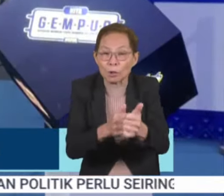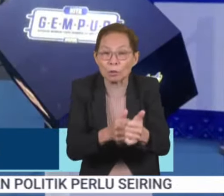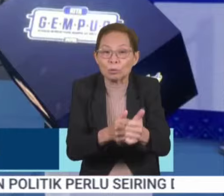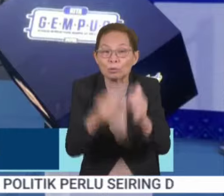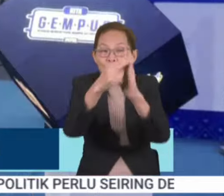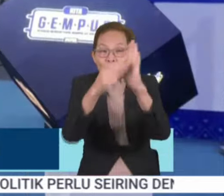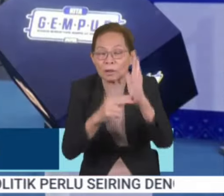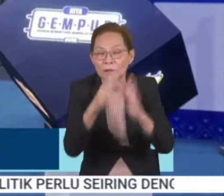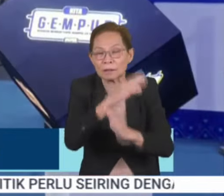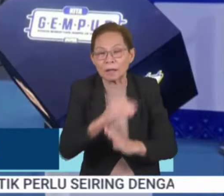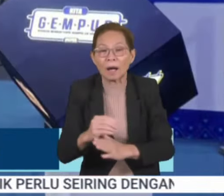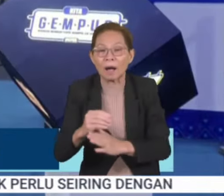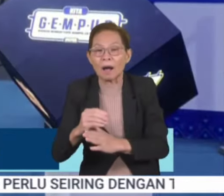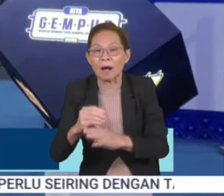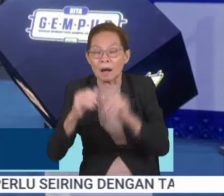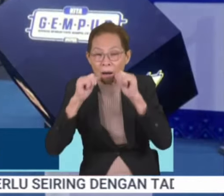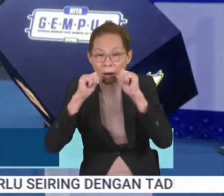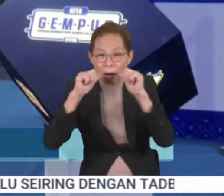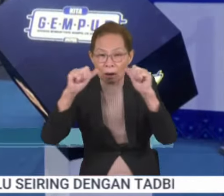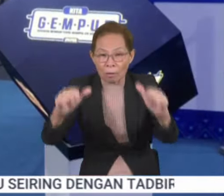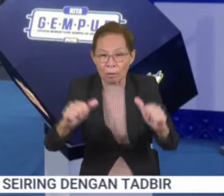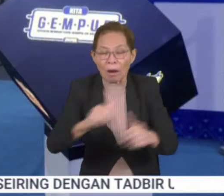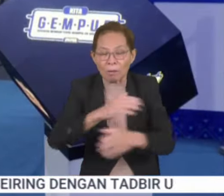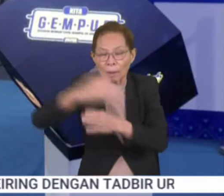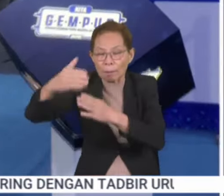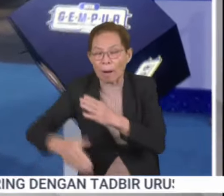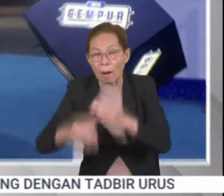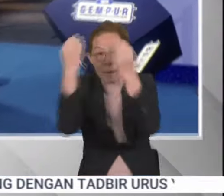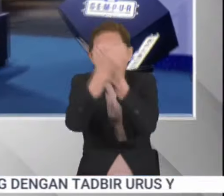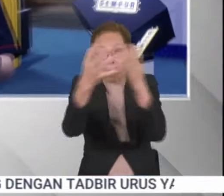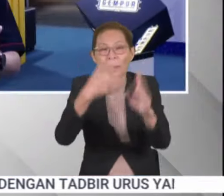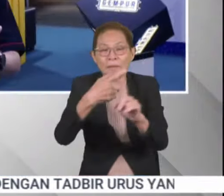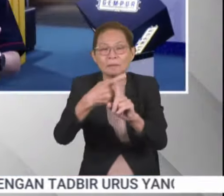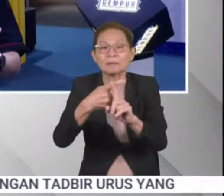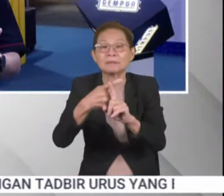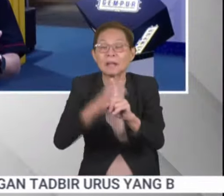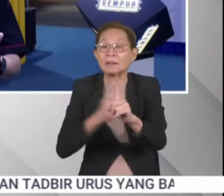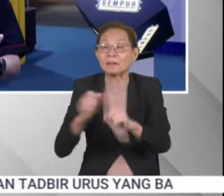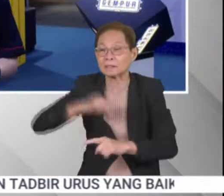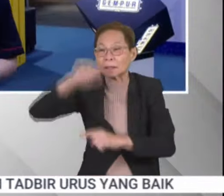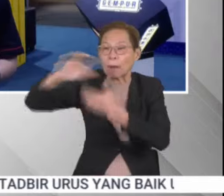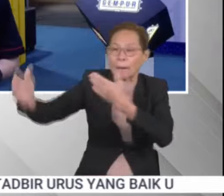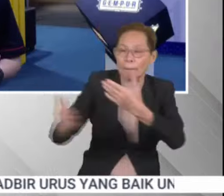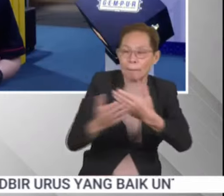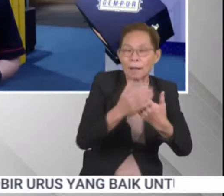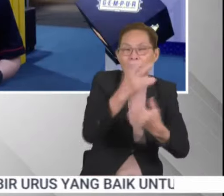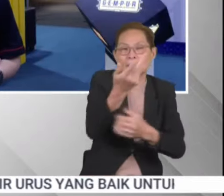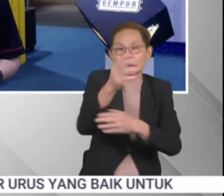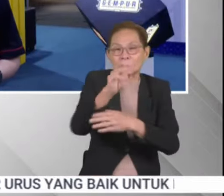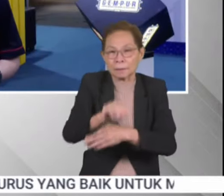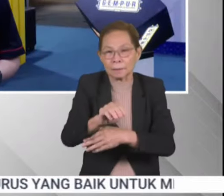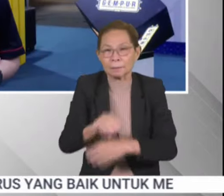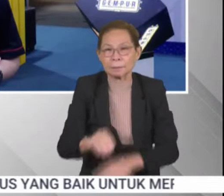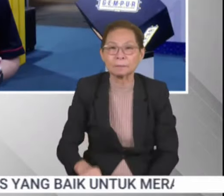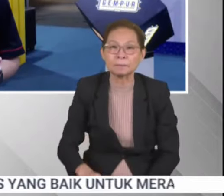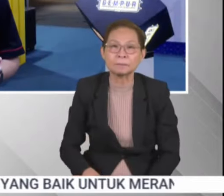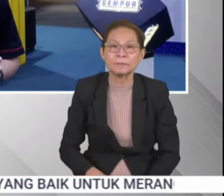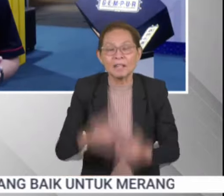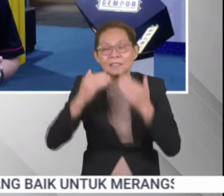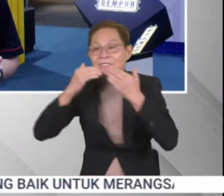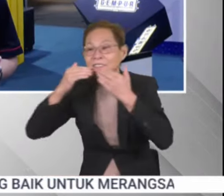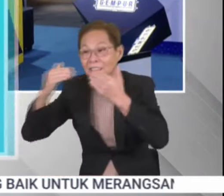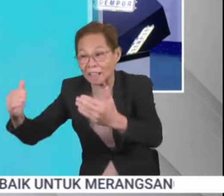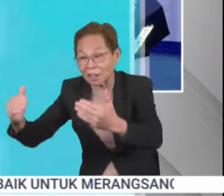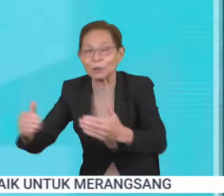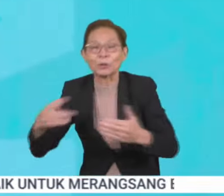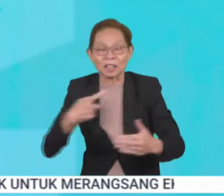awam. Baiklah, setakat ini sahaja perkongsian dari kami bawakan dari Sabah. Kembali semula ke Angkasa Puri. Baik, terima kasih